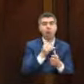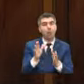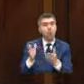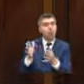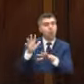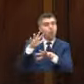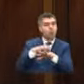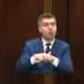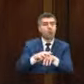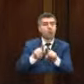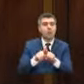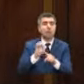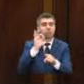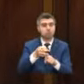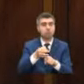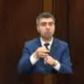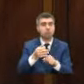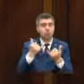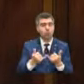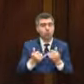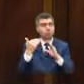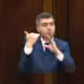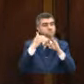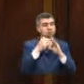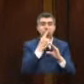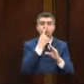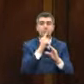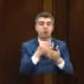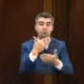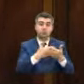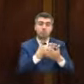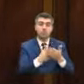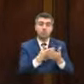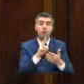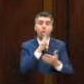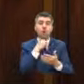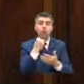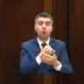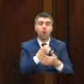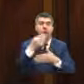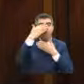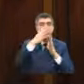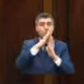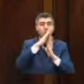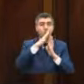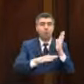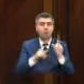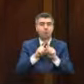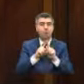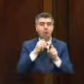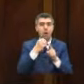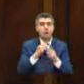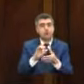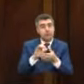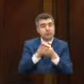أن يعبروا عن موقفهم الصارم. نطالب كذلك من الحكومة المغربية موقفها من التطبيع،